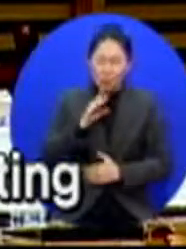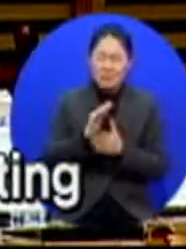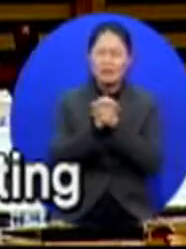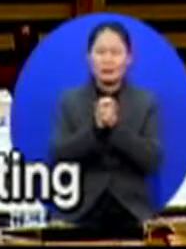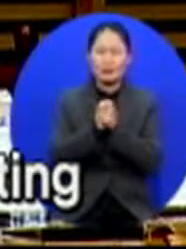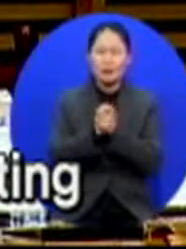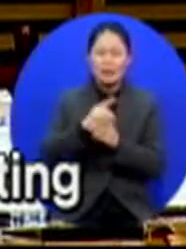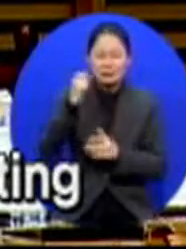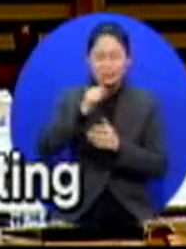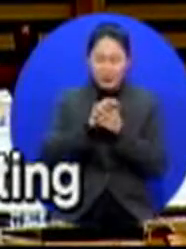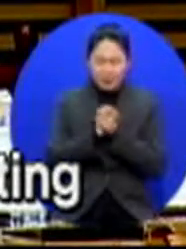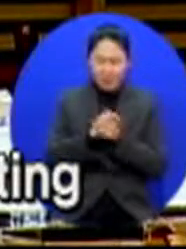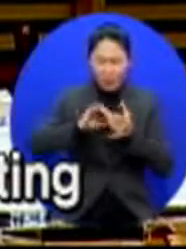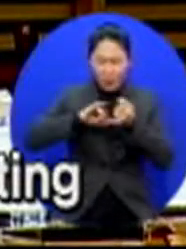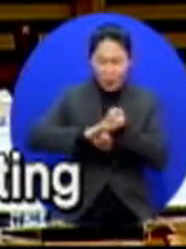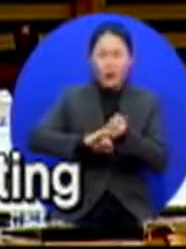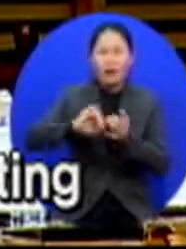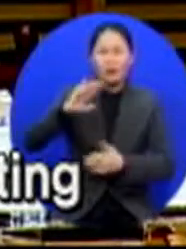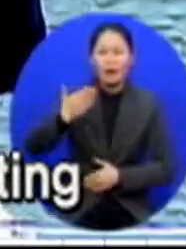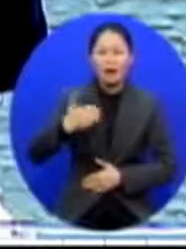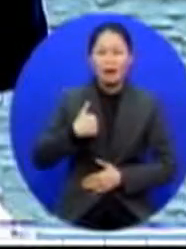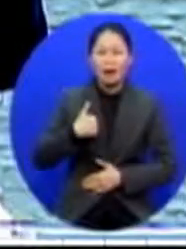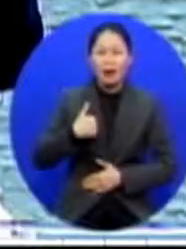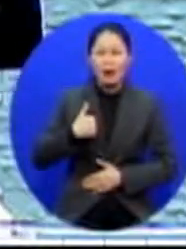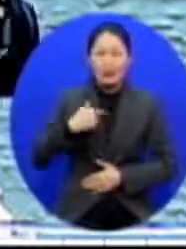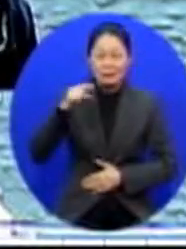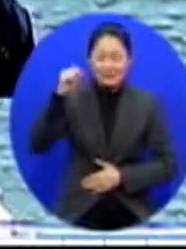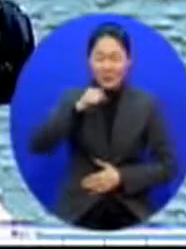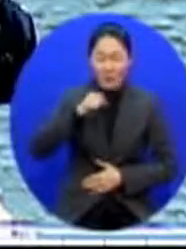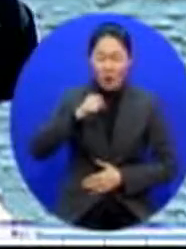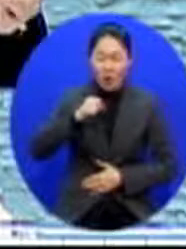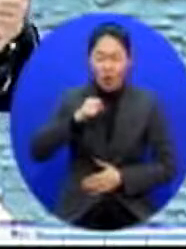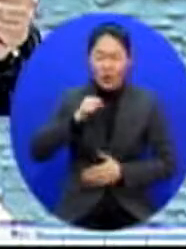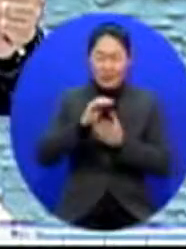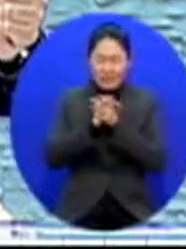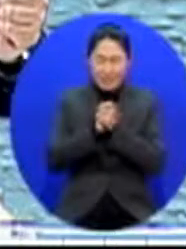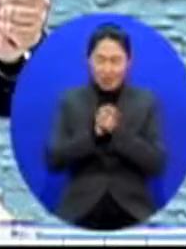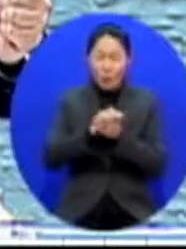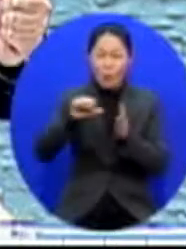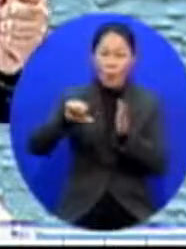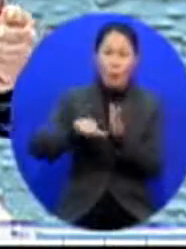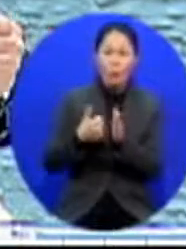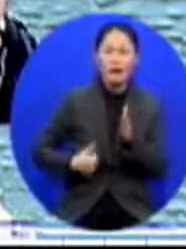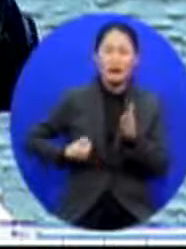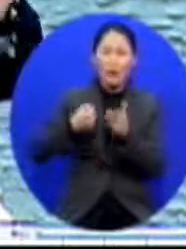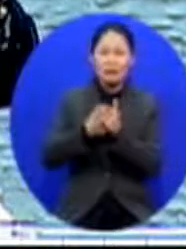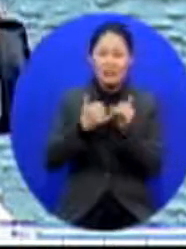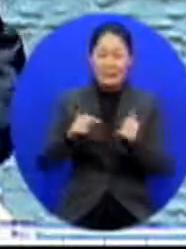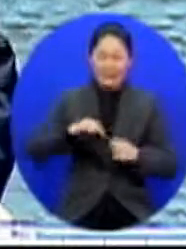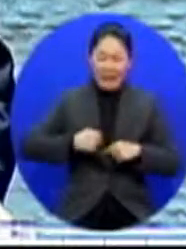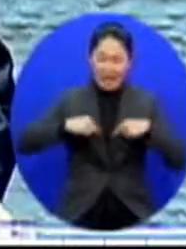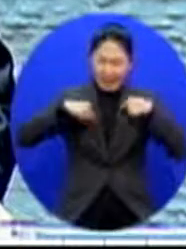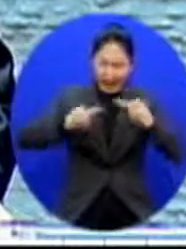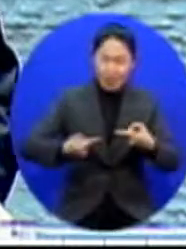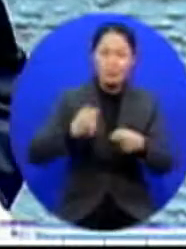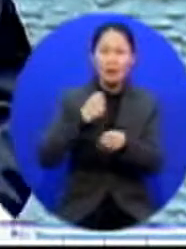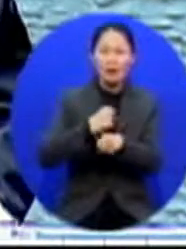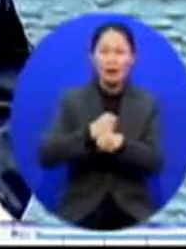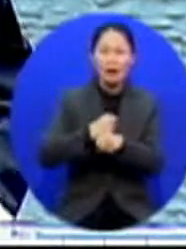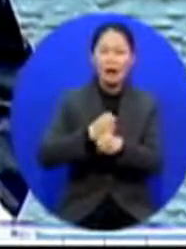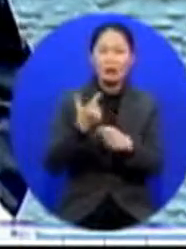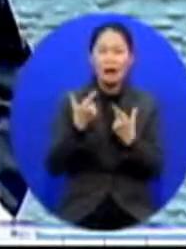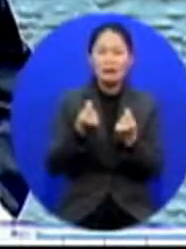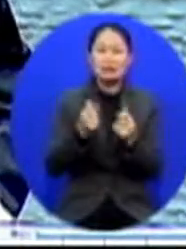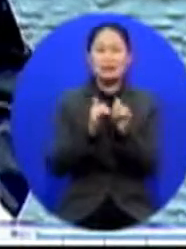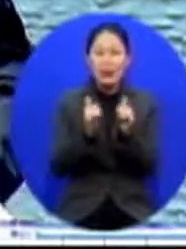는 반드시 해야 돼 나기도 소재별 끼도 500 용사 에나 가입 할 거야 이렇게 나가는 사람이 지나고